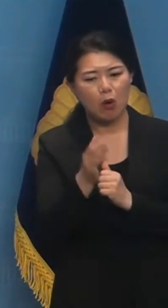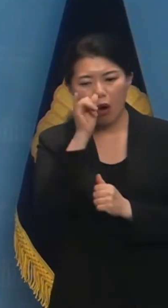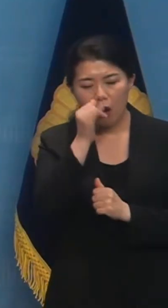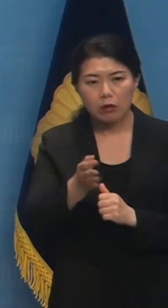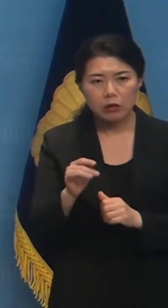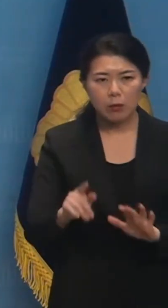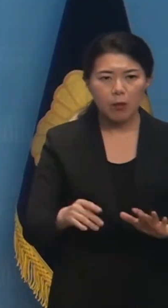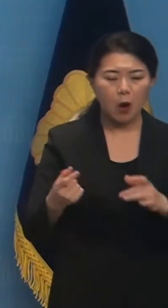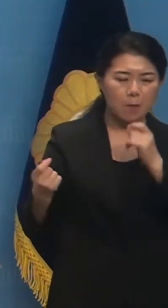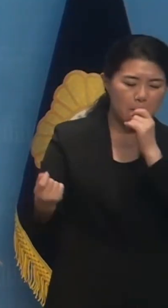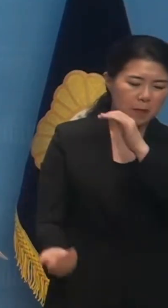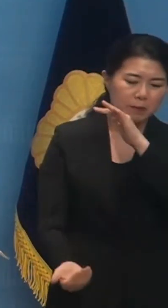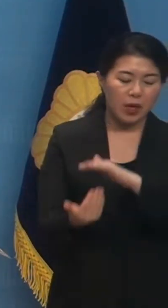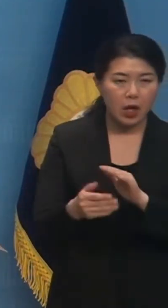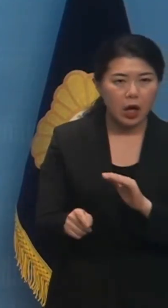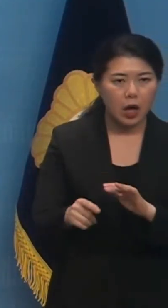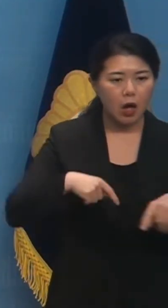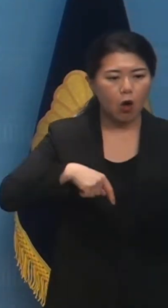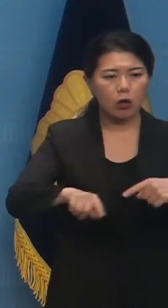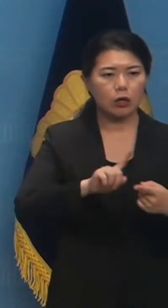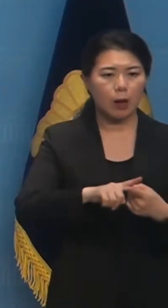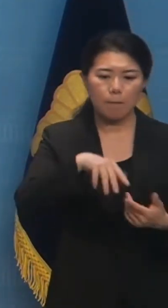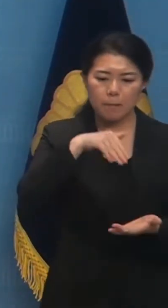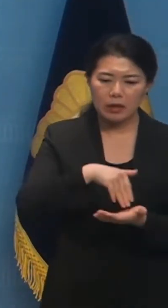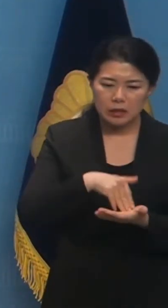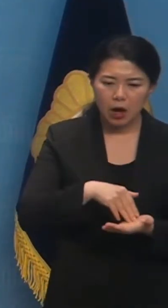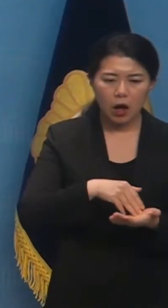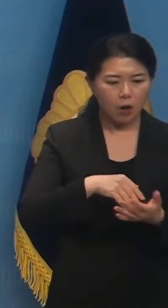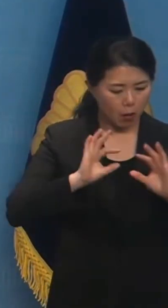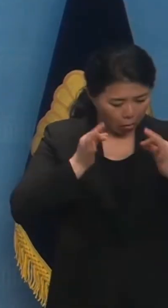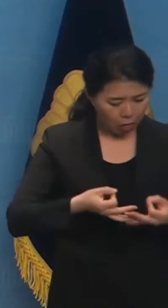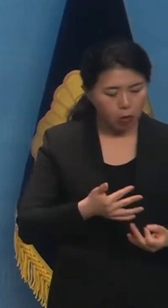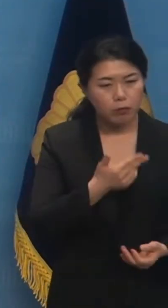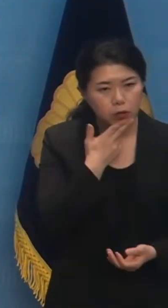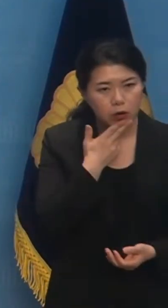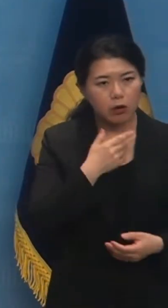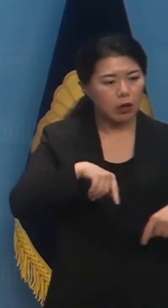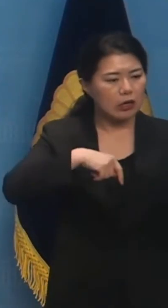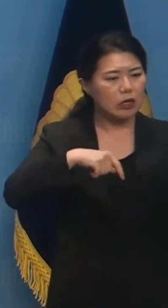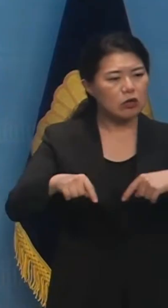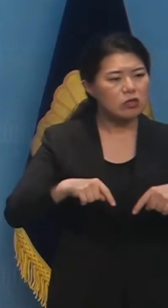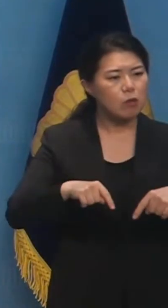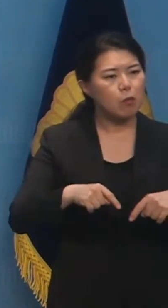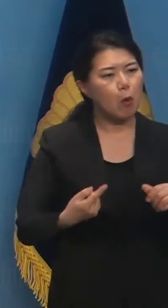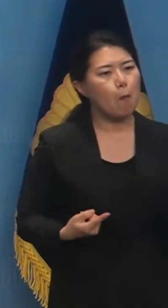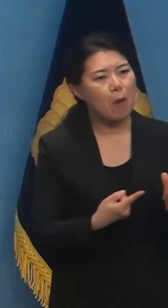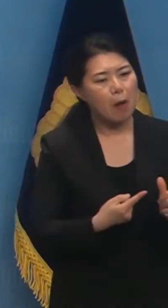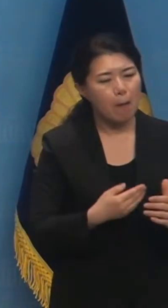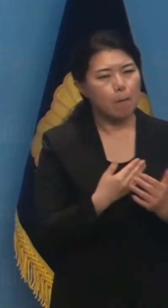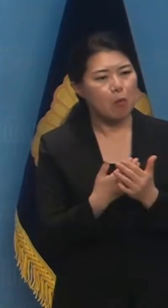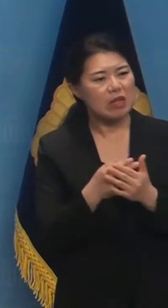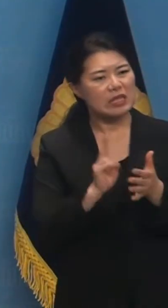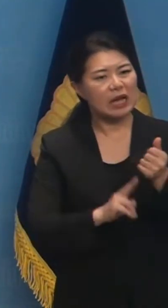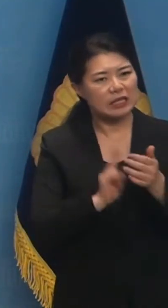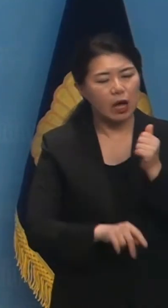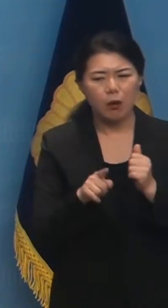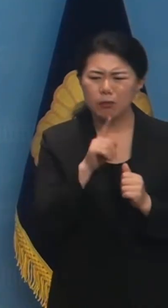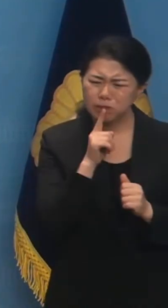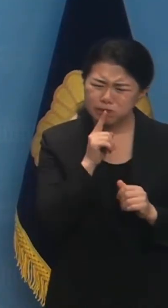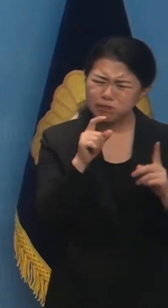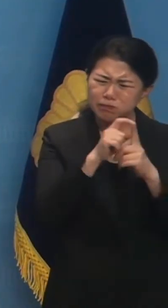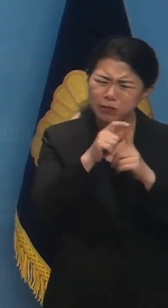국민의힘은 극단적 정치에 대한 반성과 성찰은커녕 정치 자해극, 불안 장사 등의 표현을